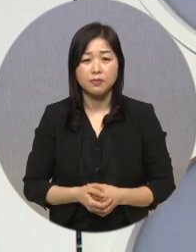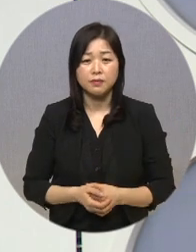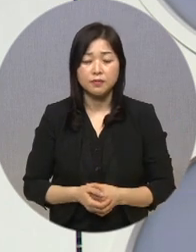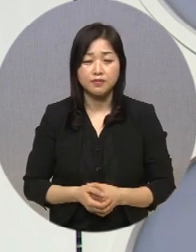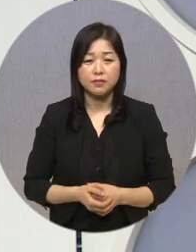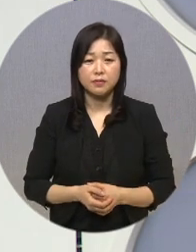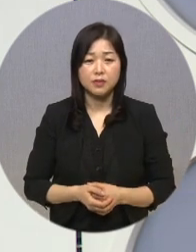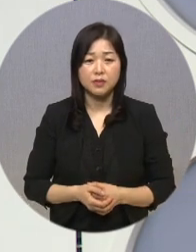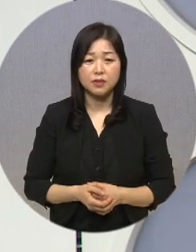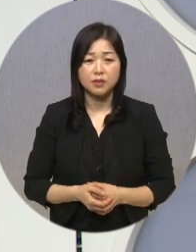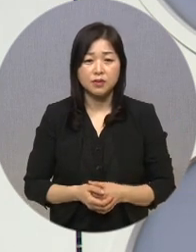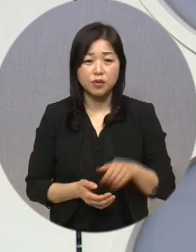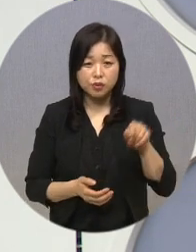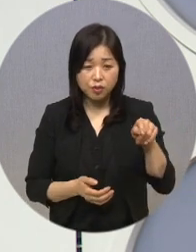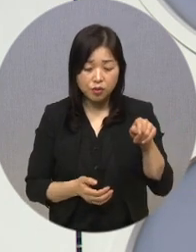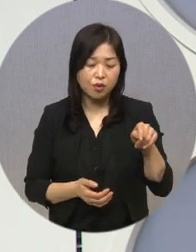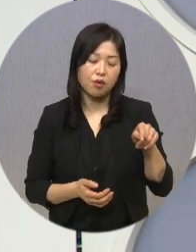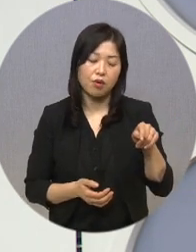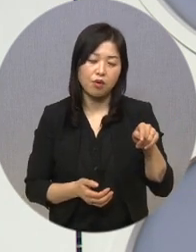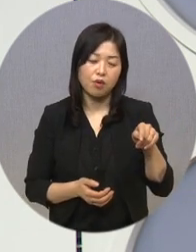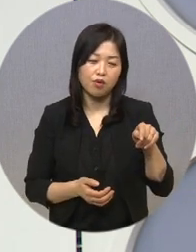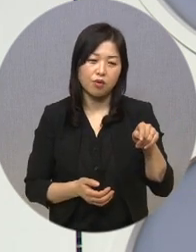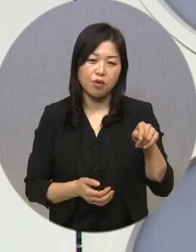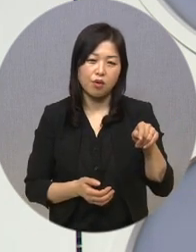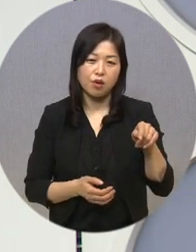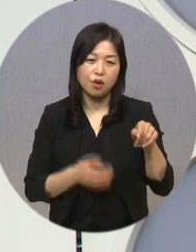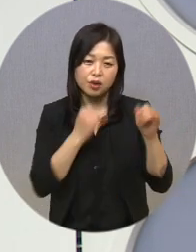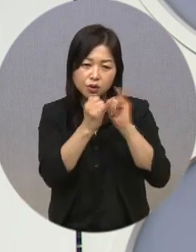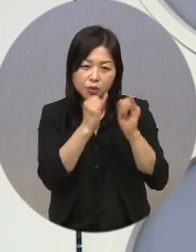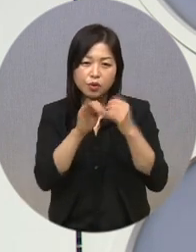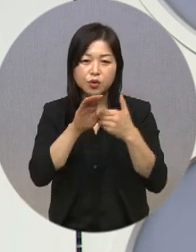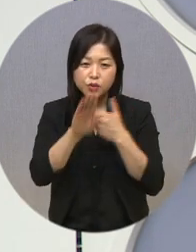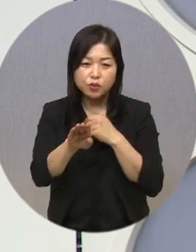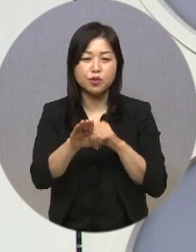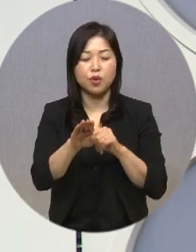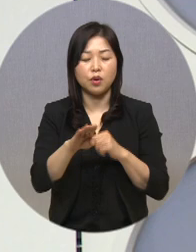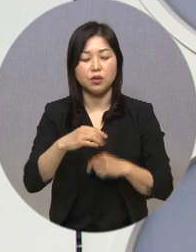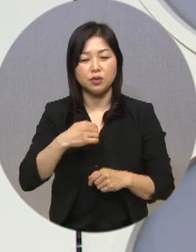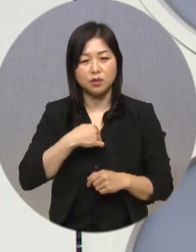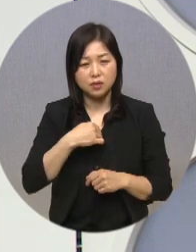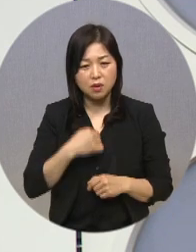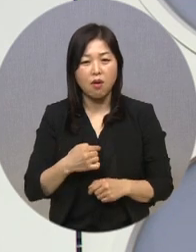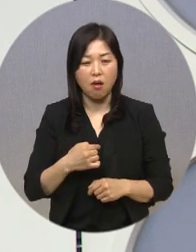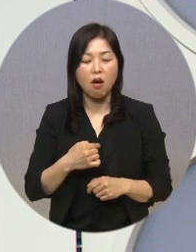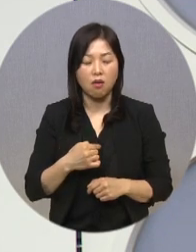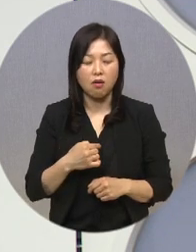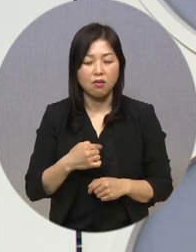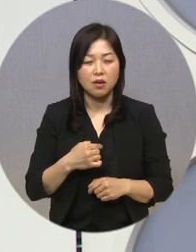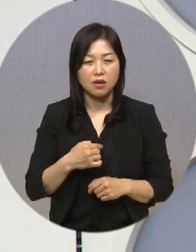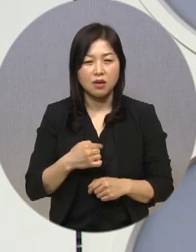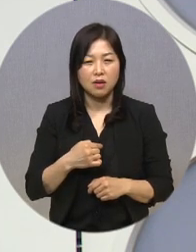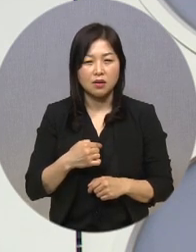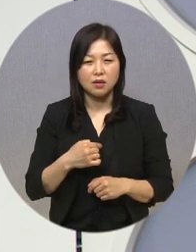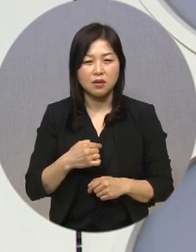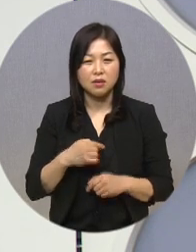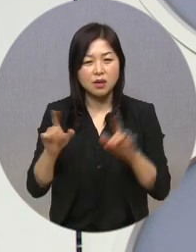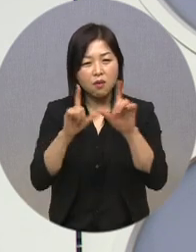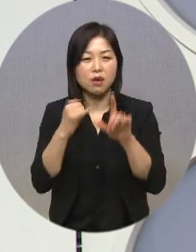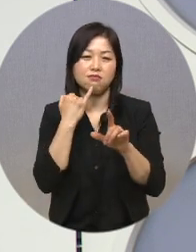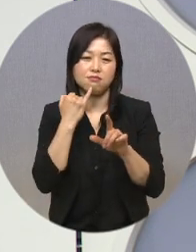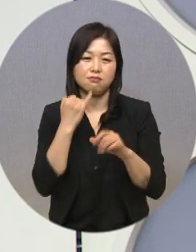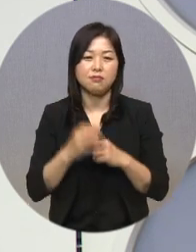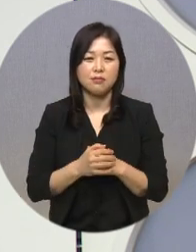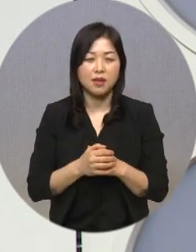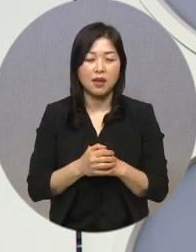그런데 그걸 갖고 그렇게 절도 예 그래서 그때서부터 확 풀렸습니다. 그래서 아침에는 학교 가고